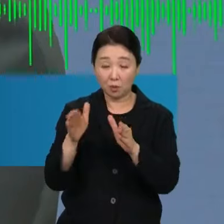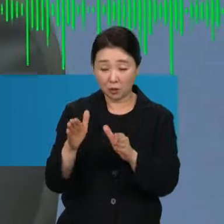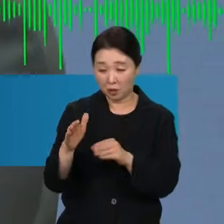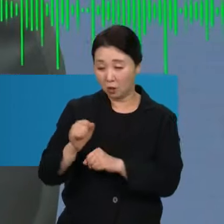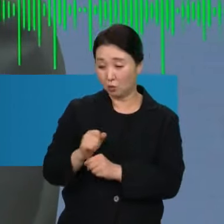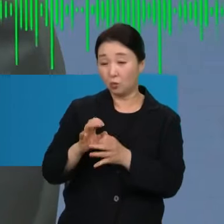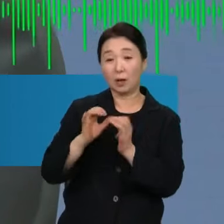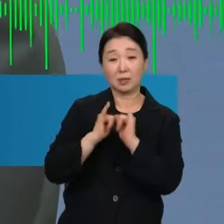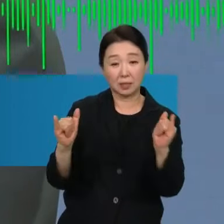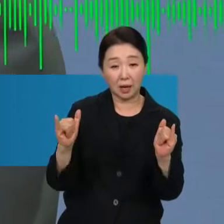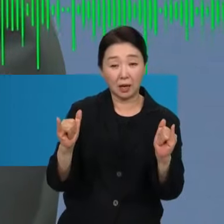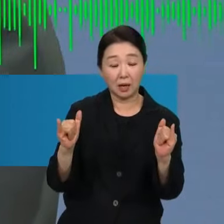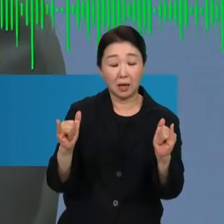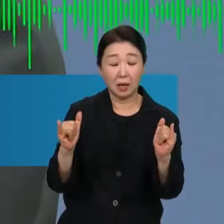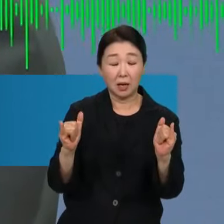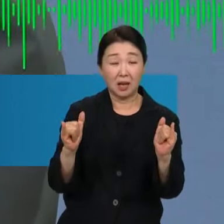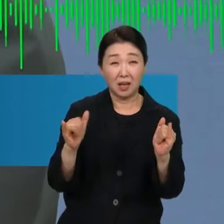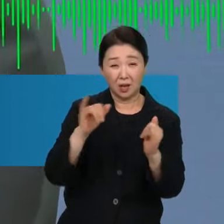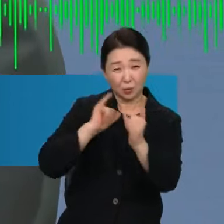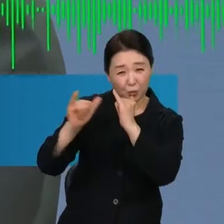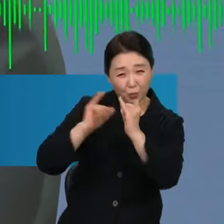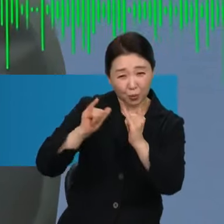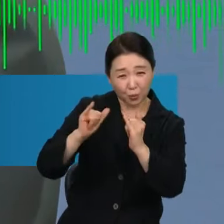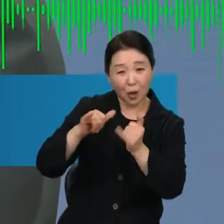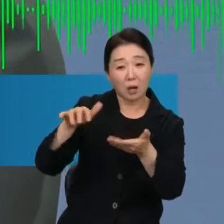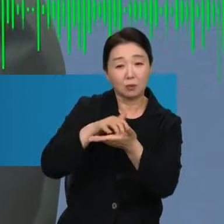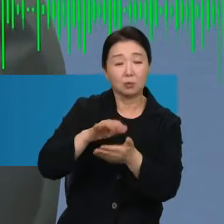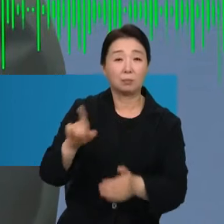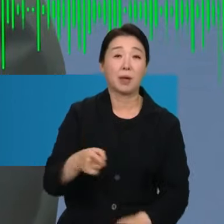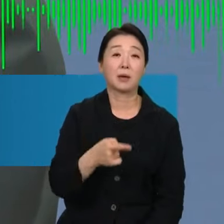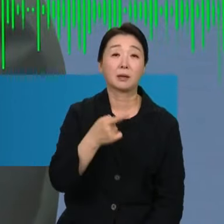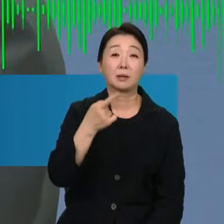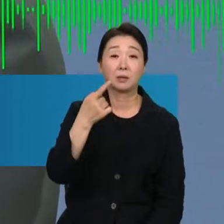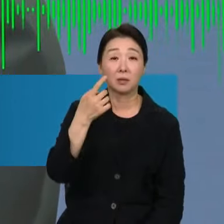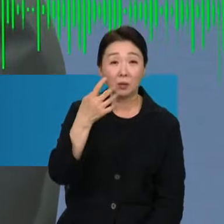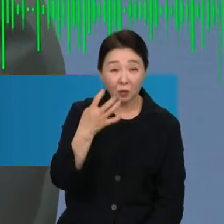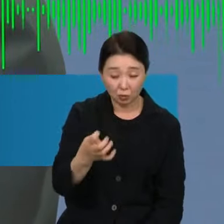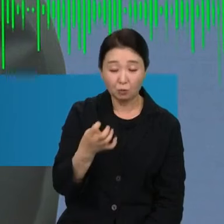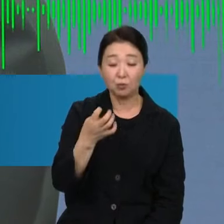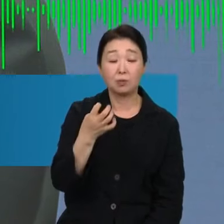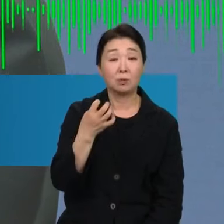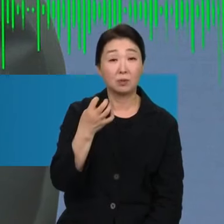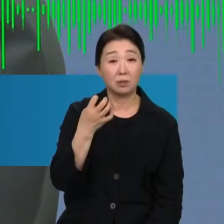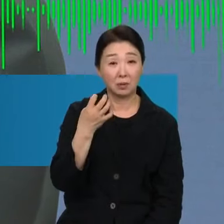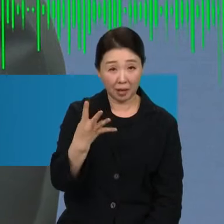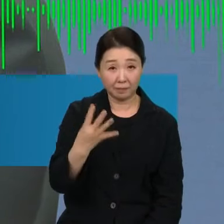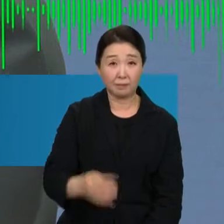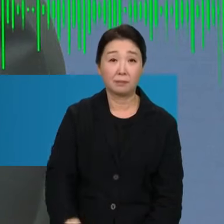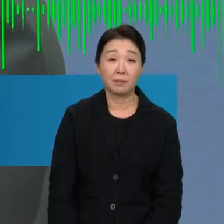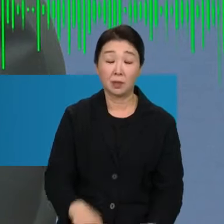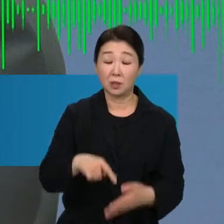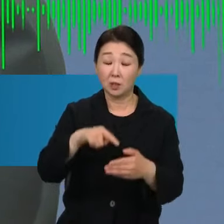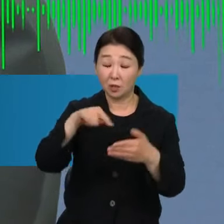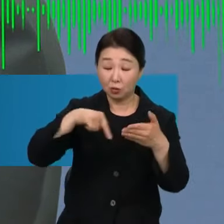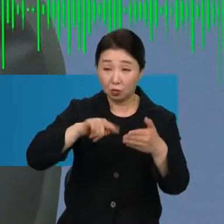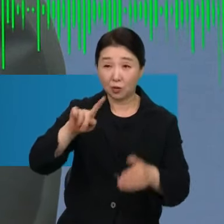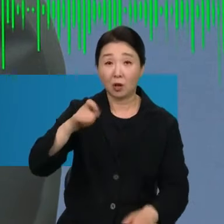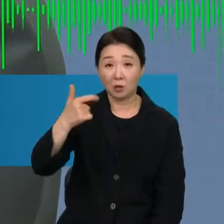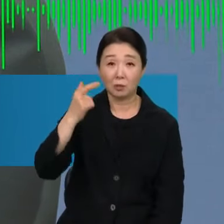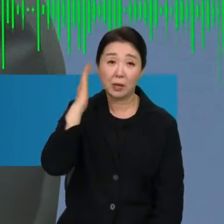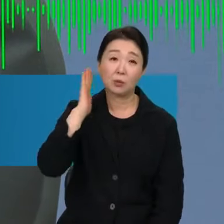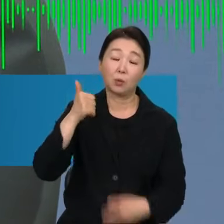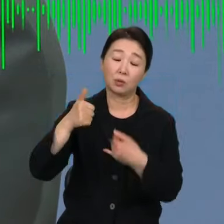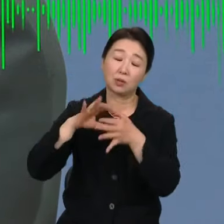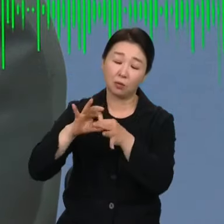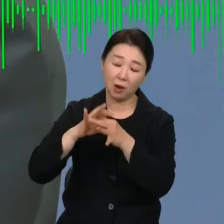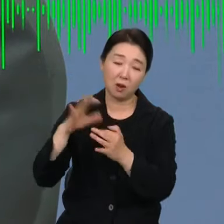관계자와 최소 124차례나 통화한 걸로 확인됐습니다. 특히 그중 16건이 대통령실 측과의